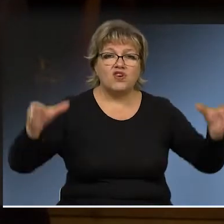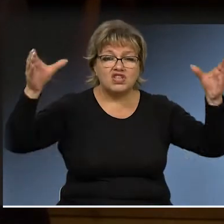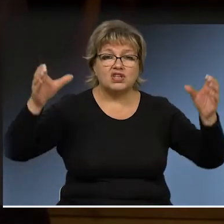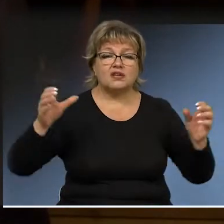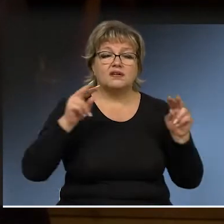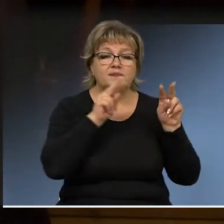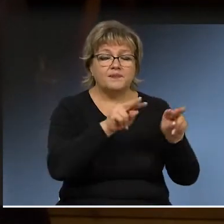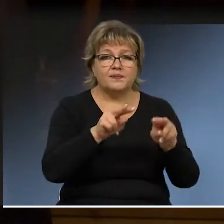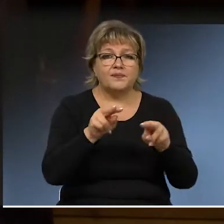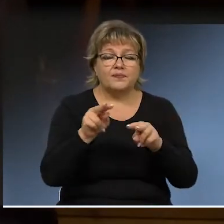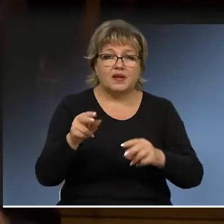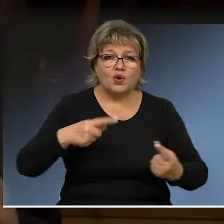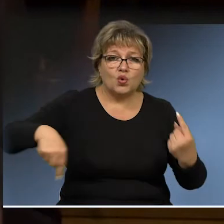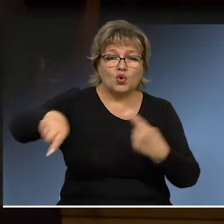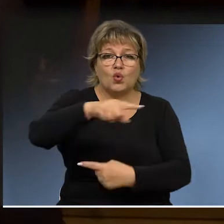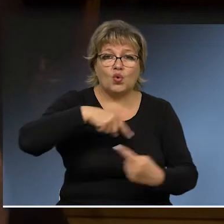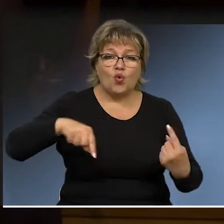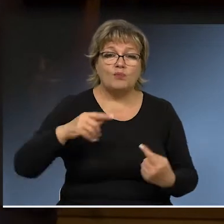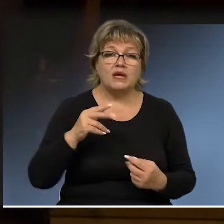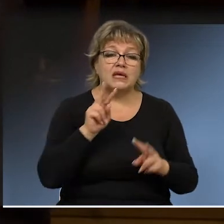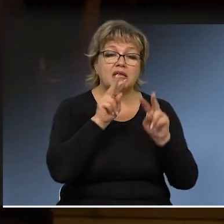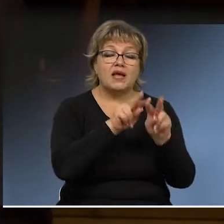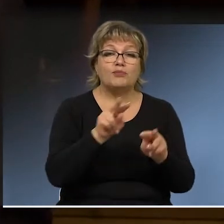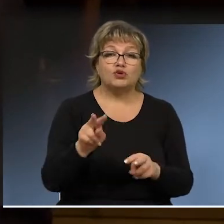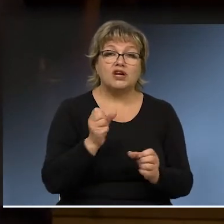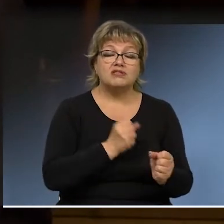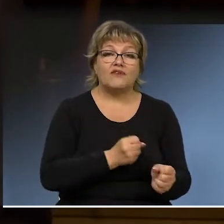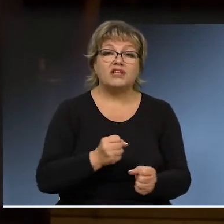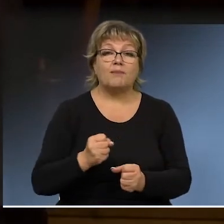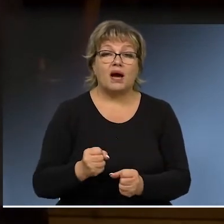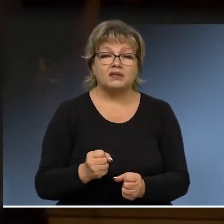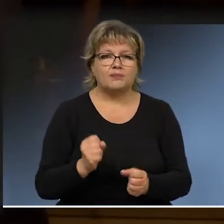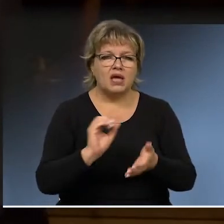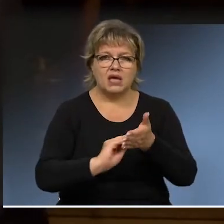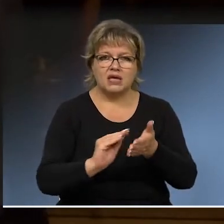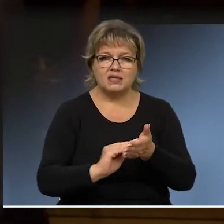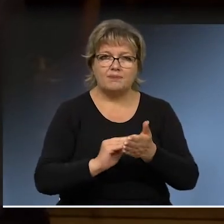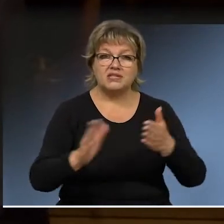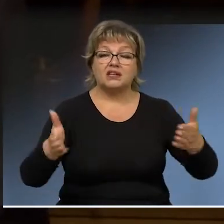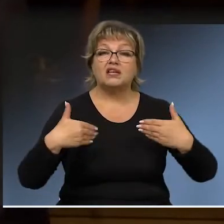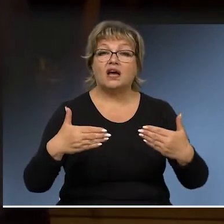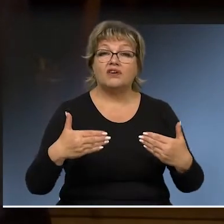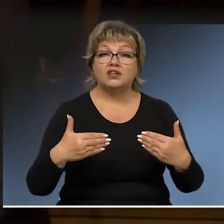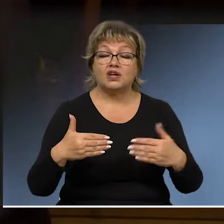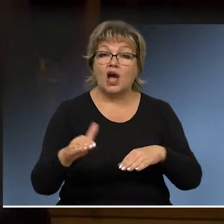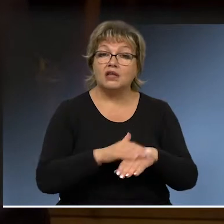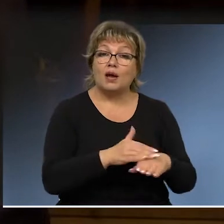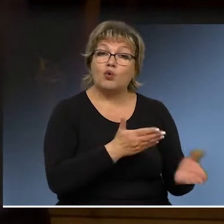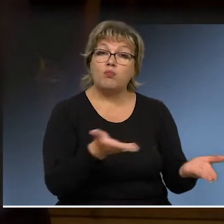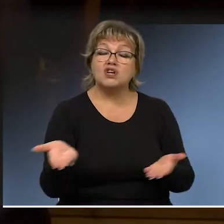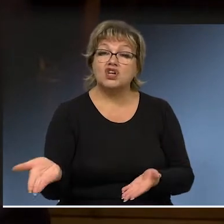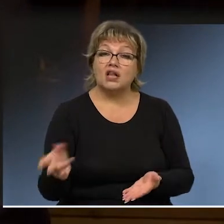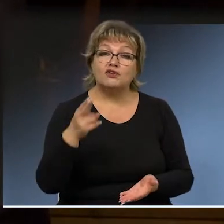там четыре вышкой комнате наблюдаются автоматами и написано на воротах